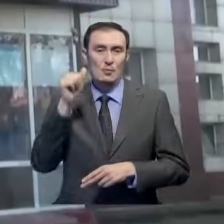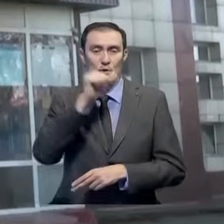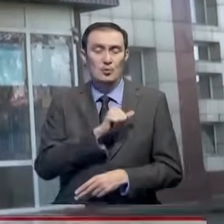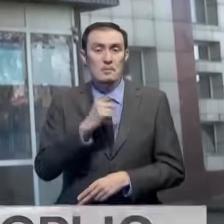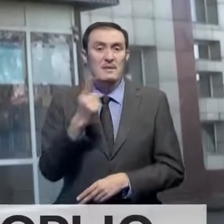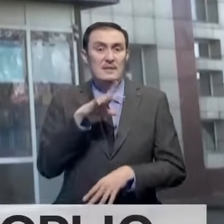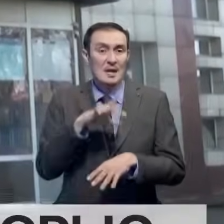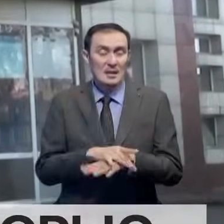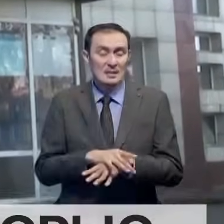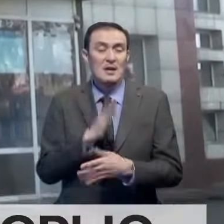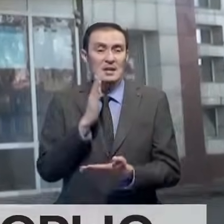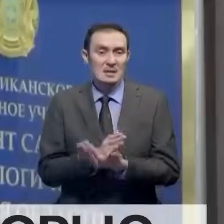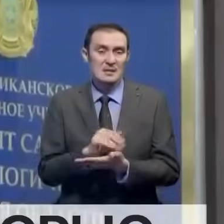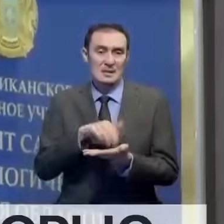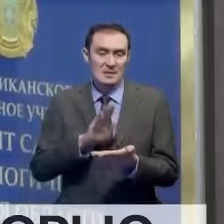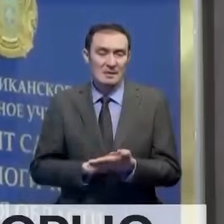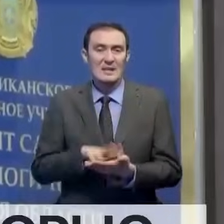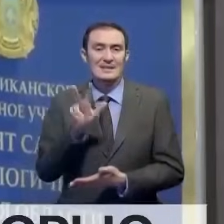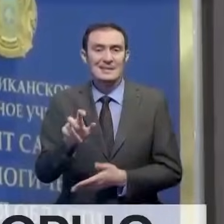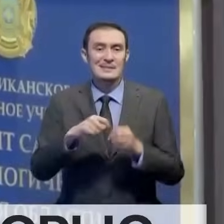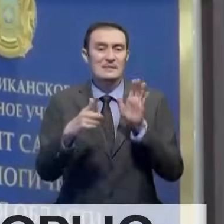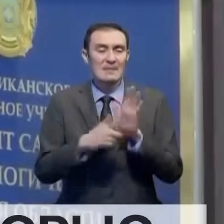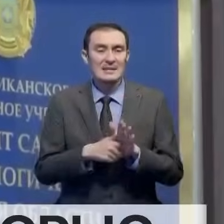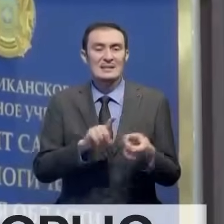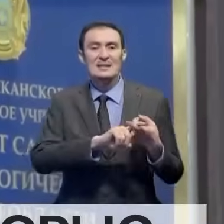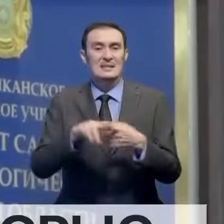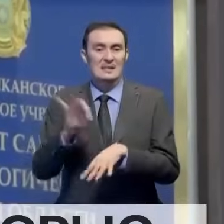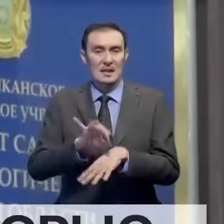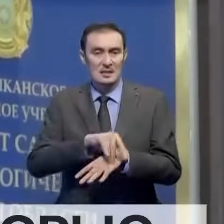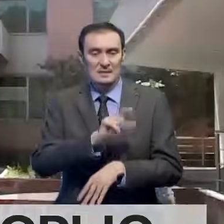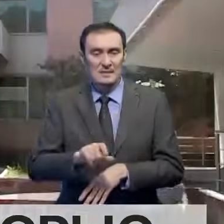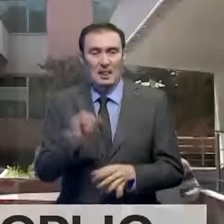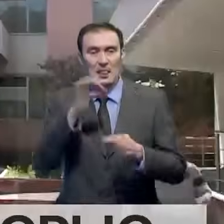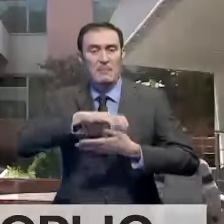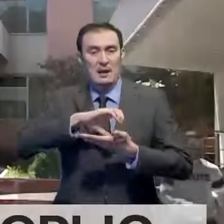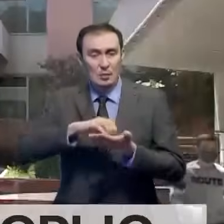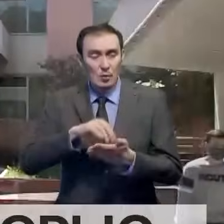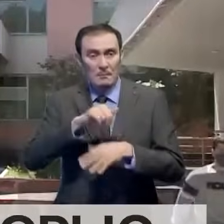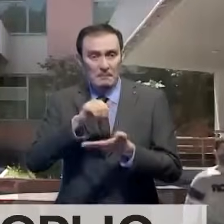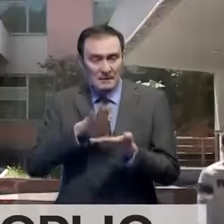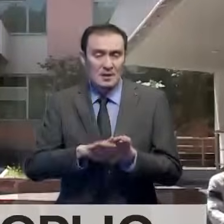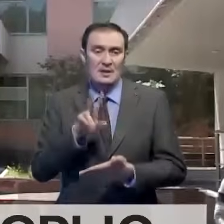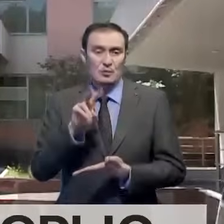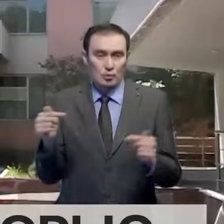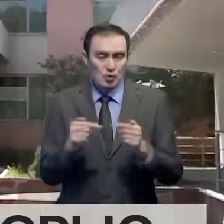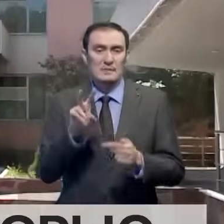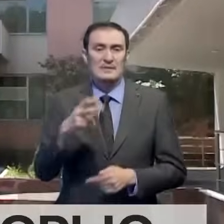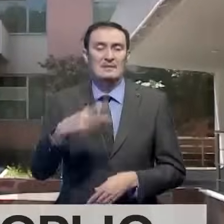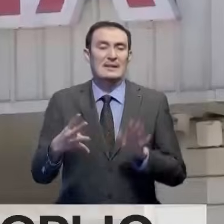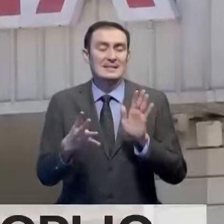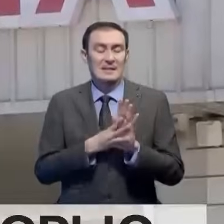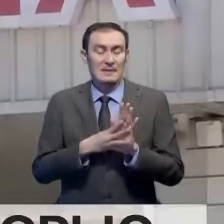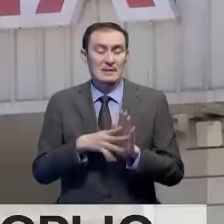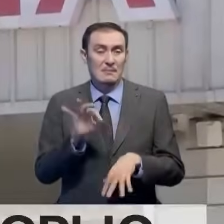первичным диагнозам, уже зарегистрировано 317 заразившихся. Из них лабораторно подтверждено 229. По